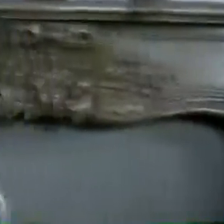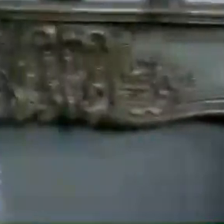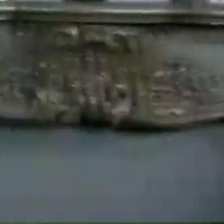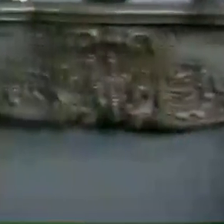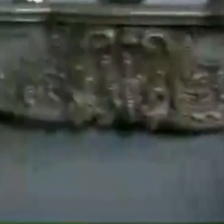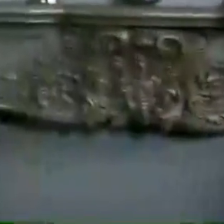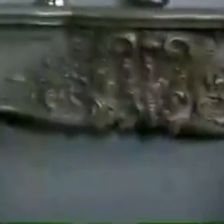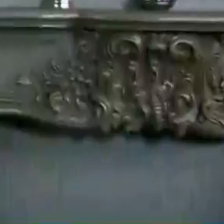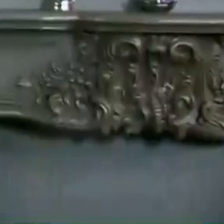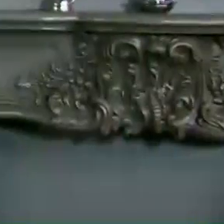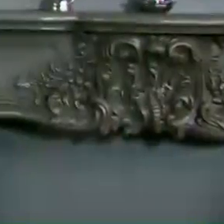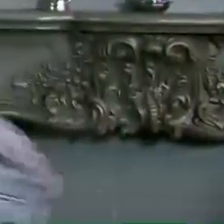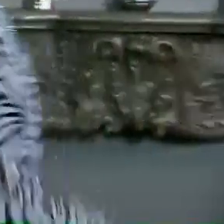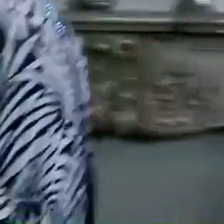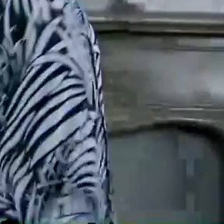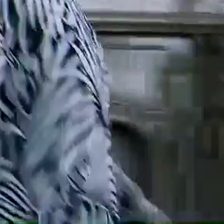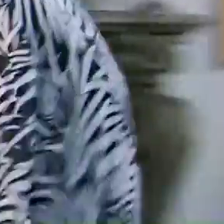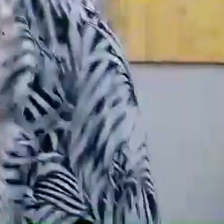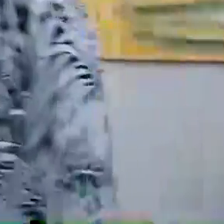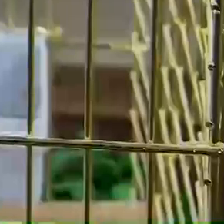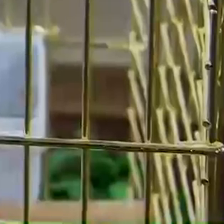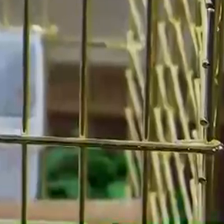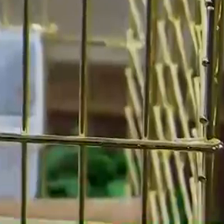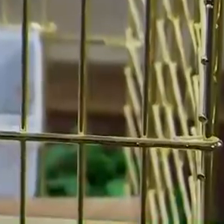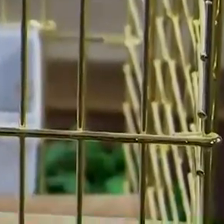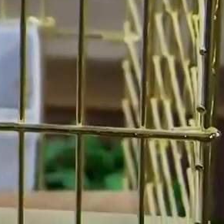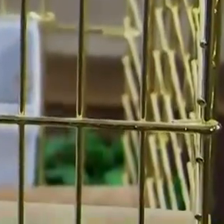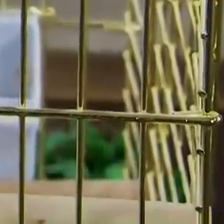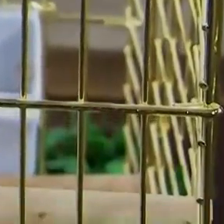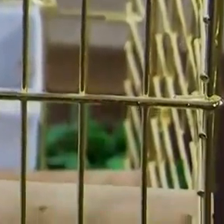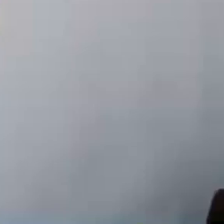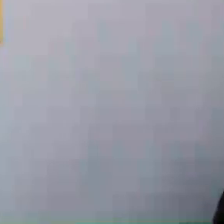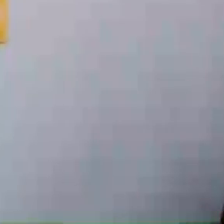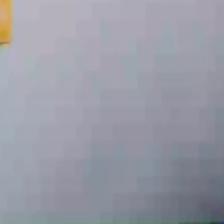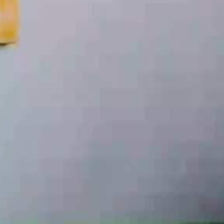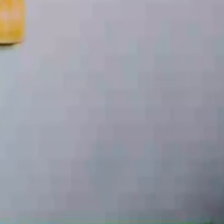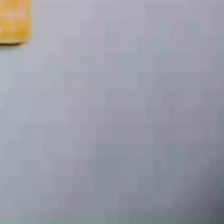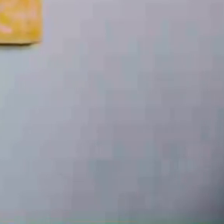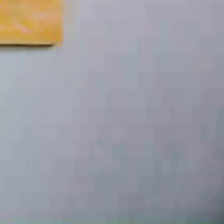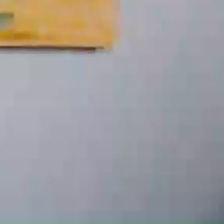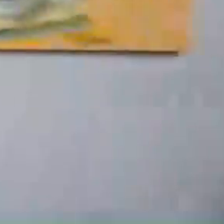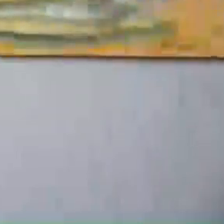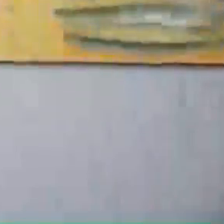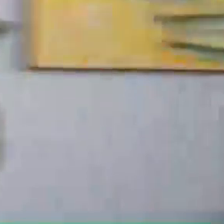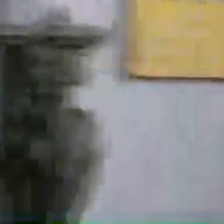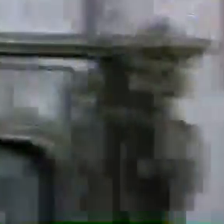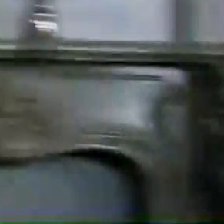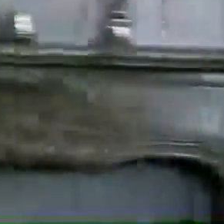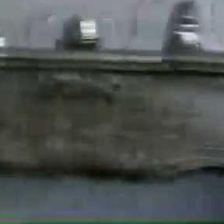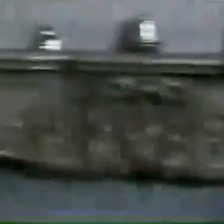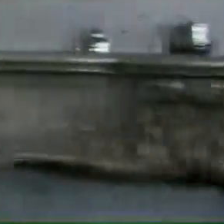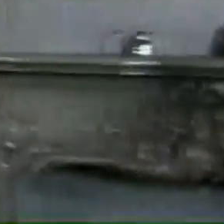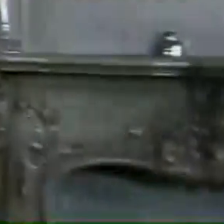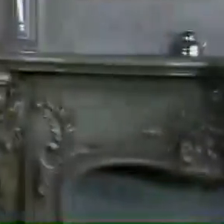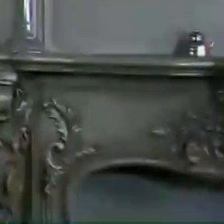kadar uzanan siyah eteği, yaprak desenli siyah beyaz şifon bluzu ve kulak hizasındaki siyah küt saçlarıyla havalı havalı